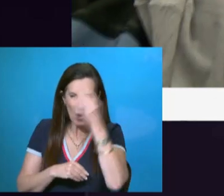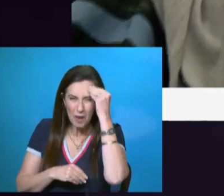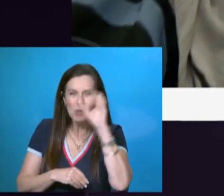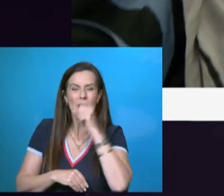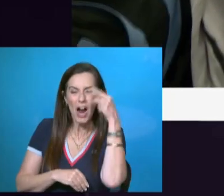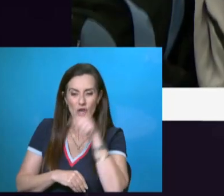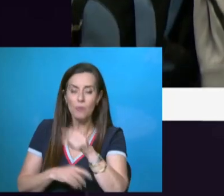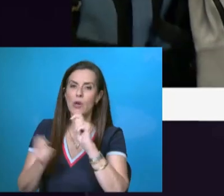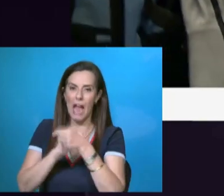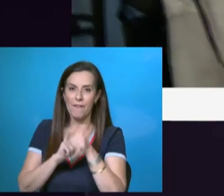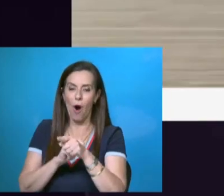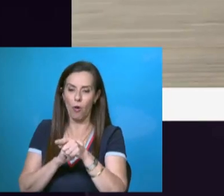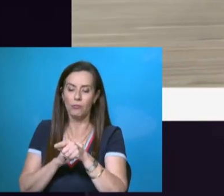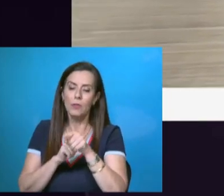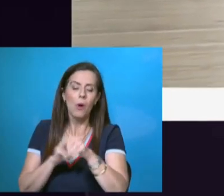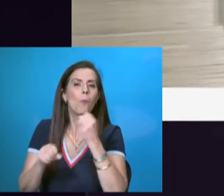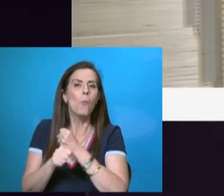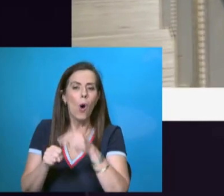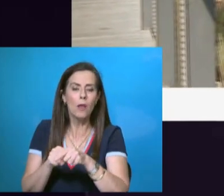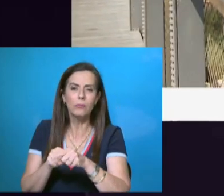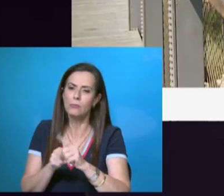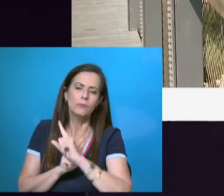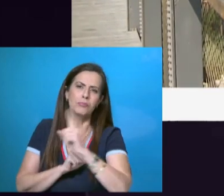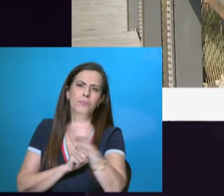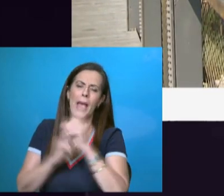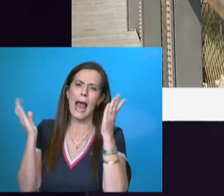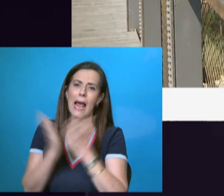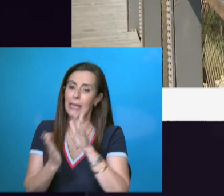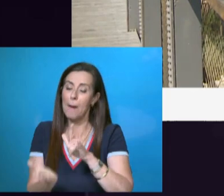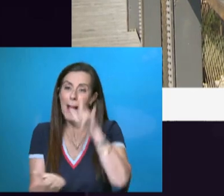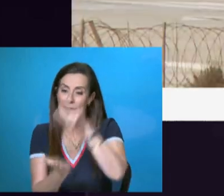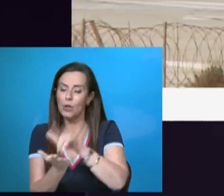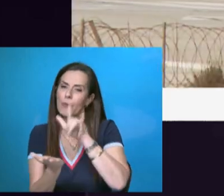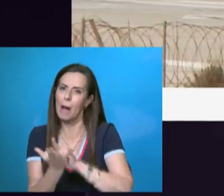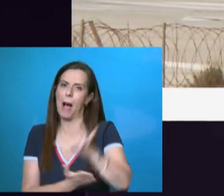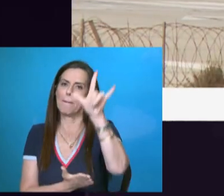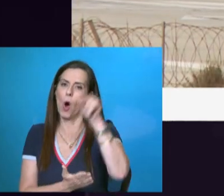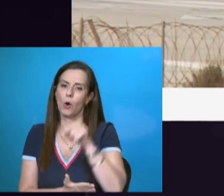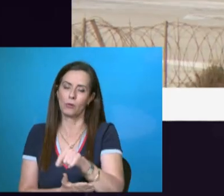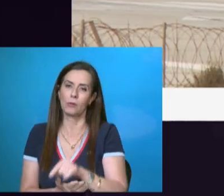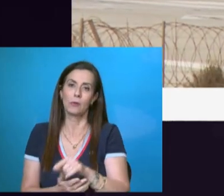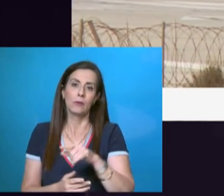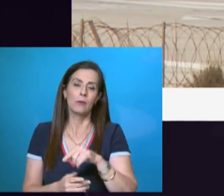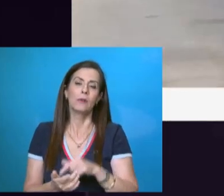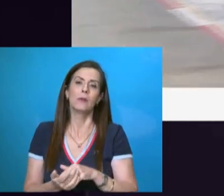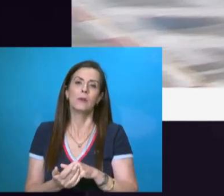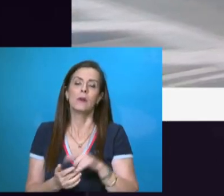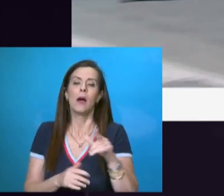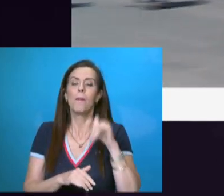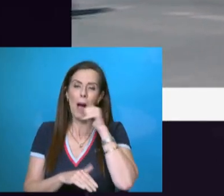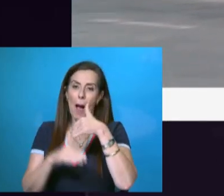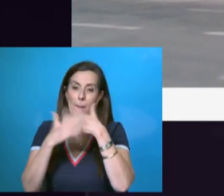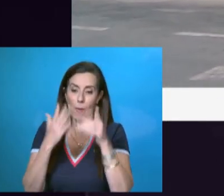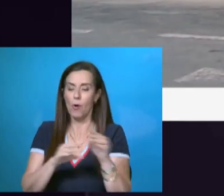להיות טרמינל שפועל באופן ישיר לאלת. גם הנחיתות וגם ההמראות שהיו עד עכשיו בטרמינל 3 ממחר בבוקר בעצם יעברו